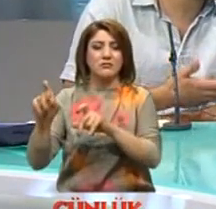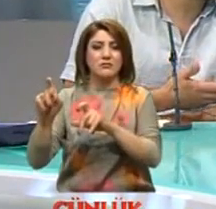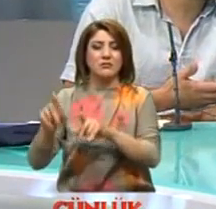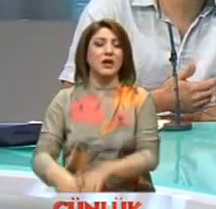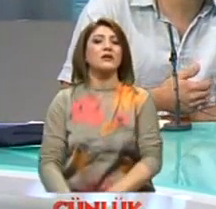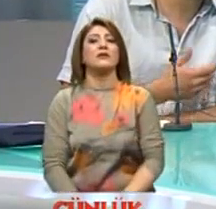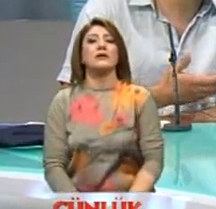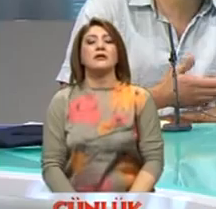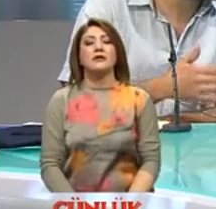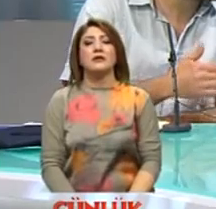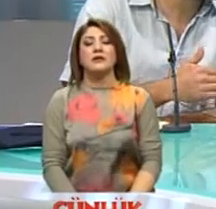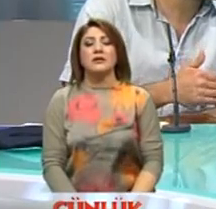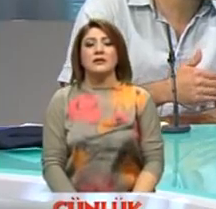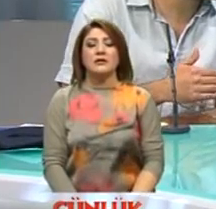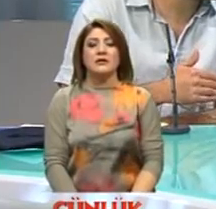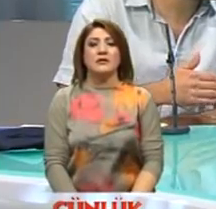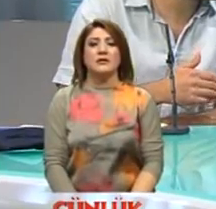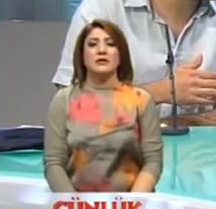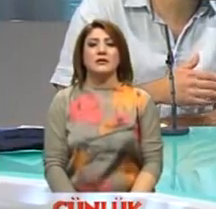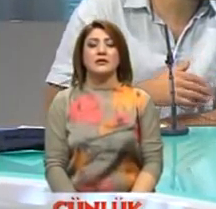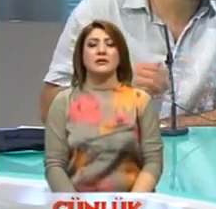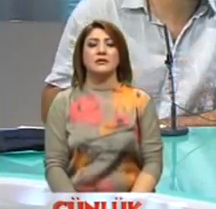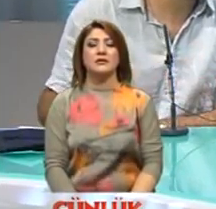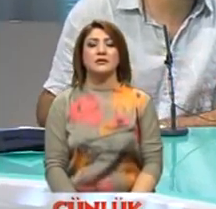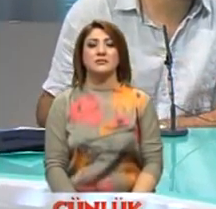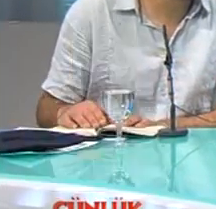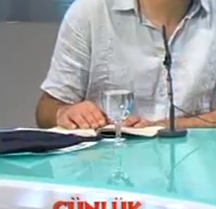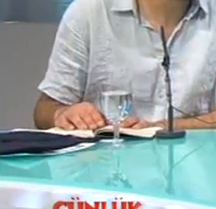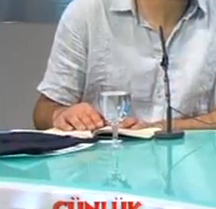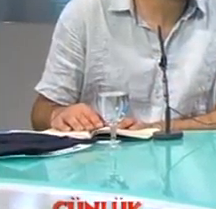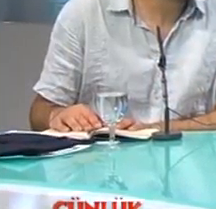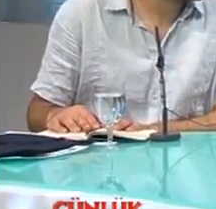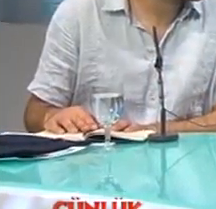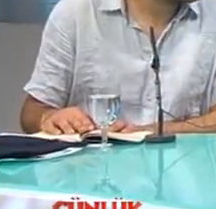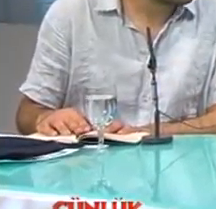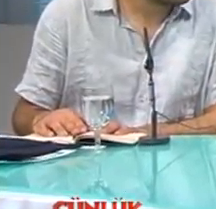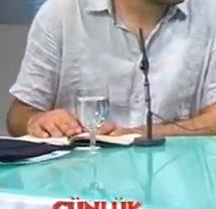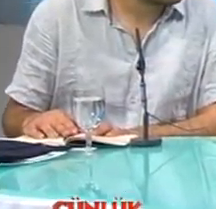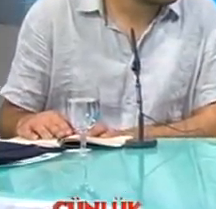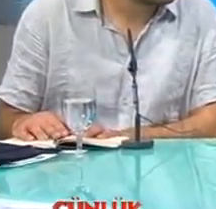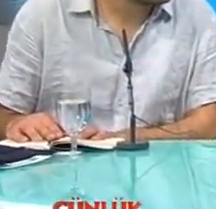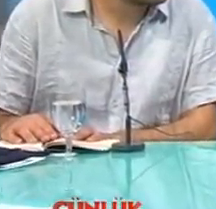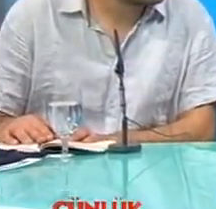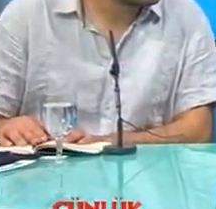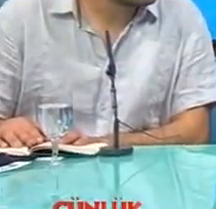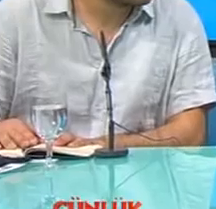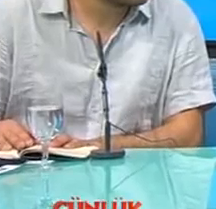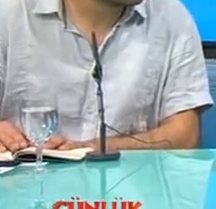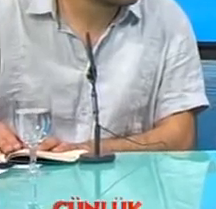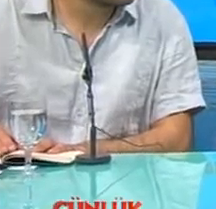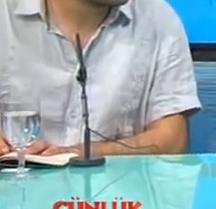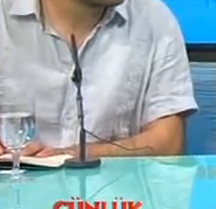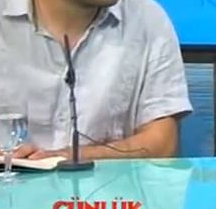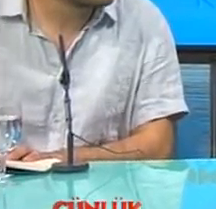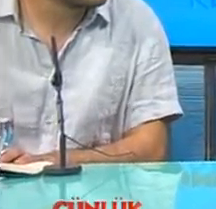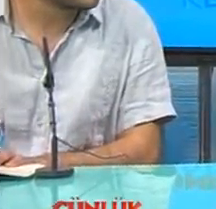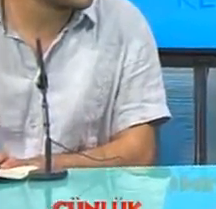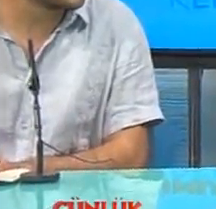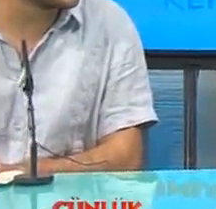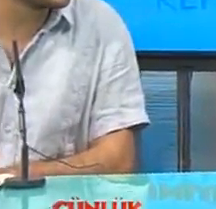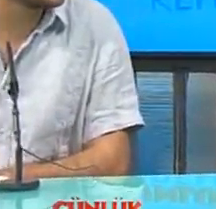for autism or the other early term? Yes, that's a good question and it's an important.